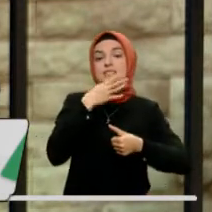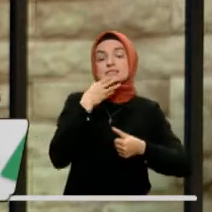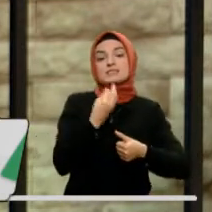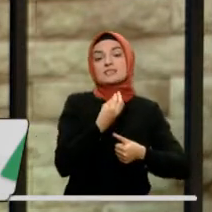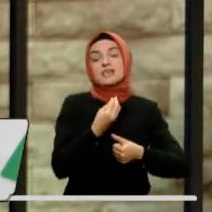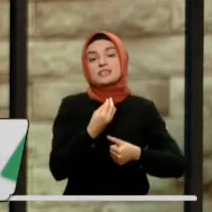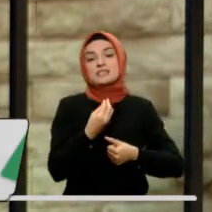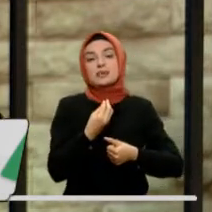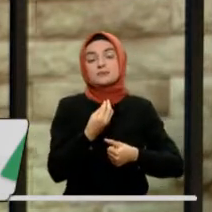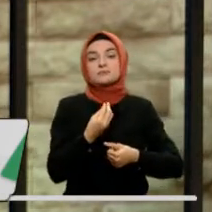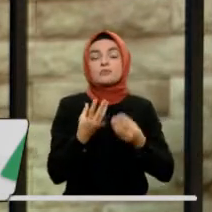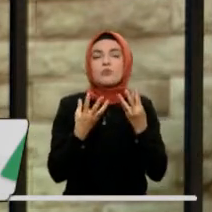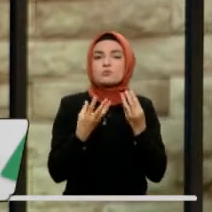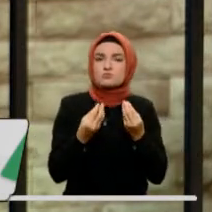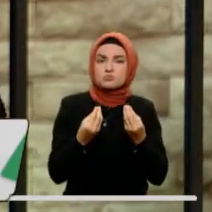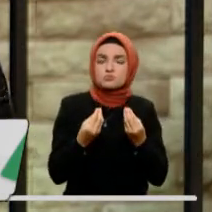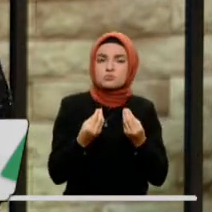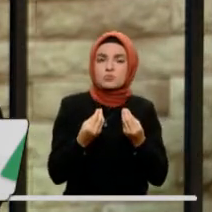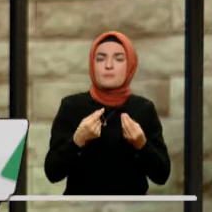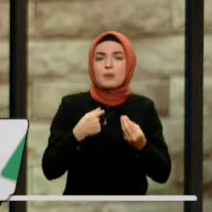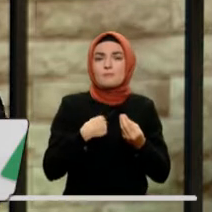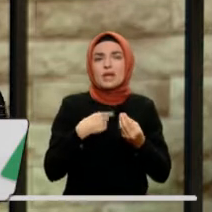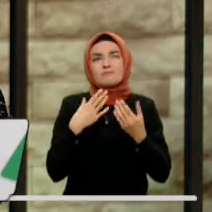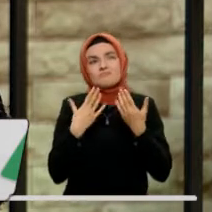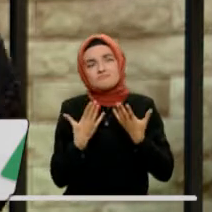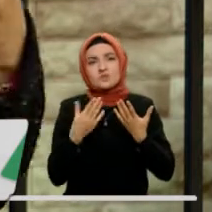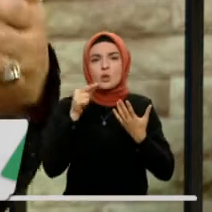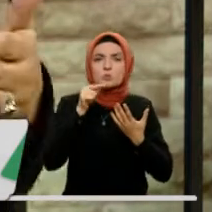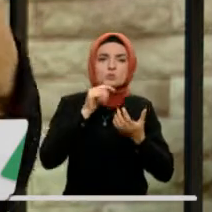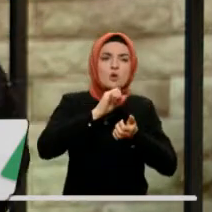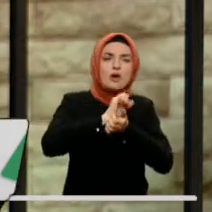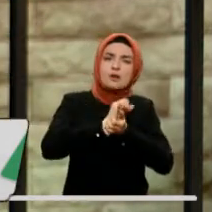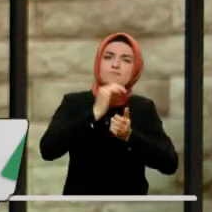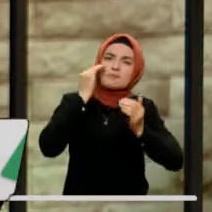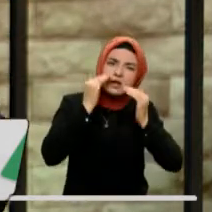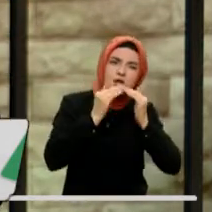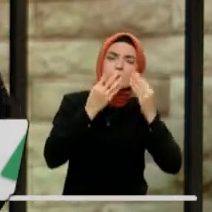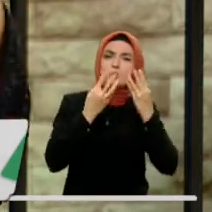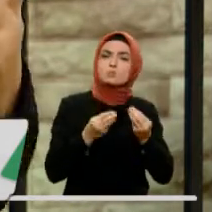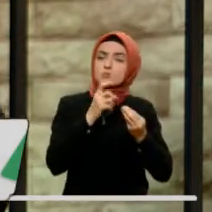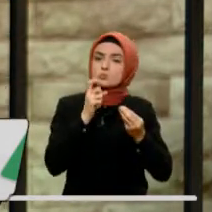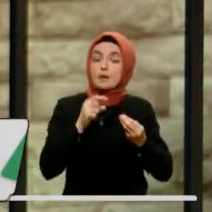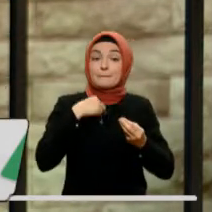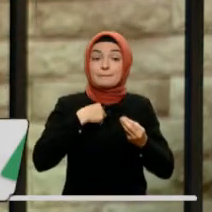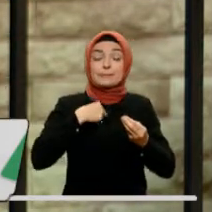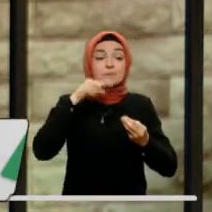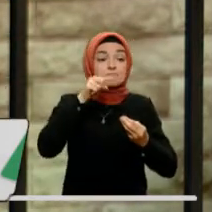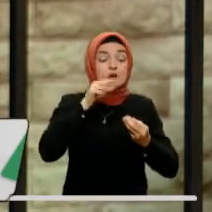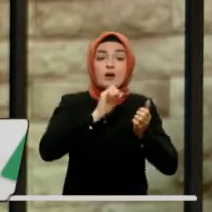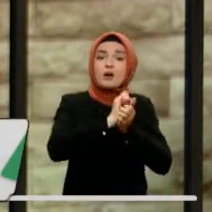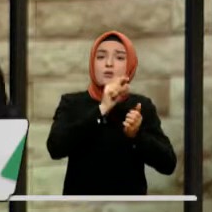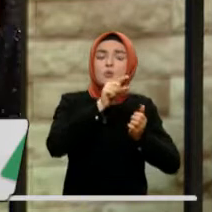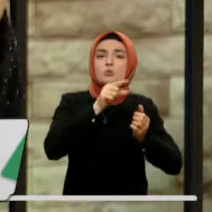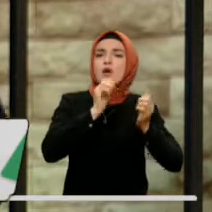daha doğrusu. Çok da böyle, yani ben acaba bu aileyle anlaşabilir miyim? Ya da benim ailem bu aileyle uyum sağlar